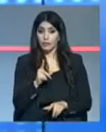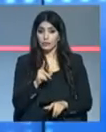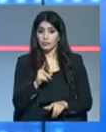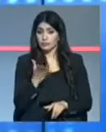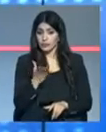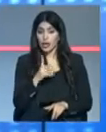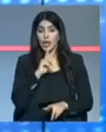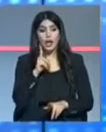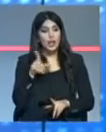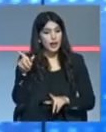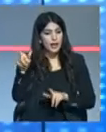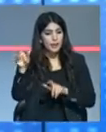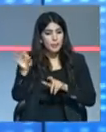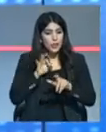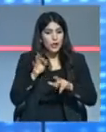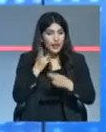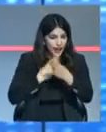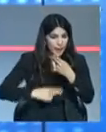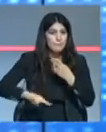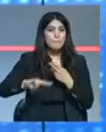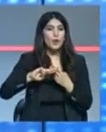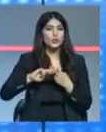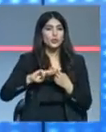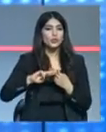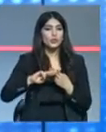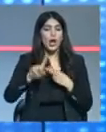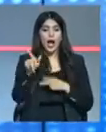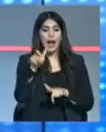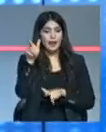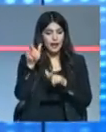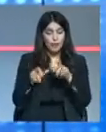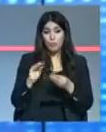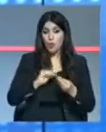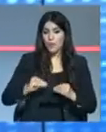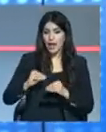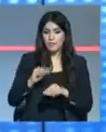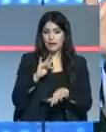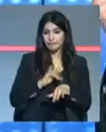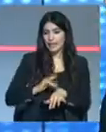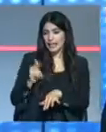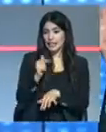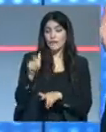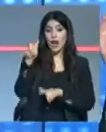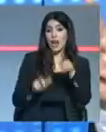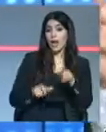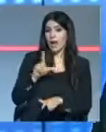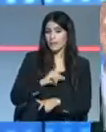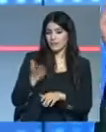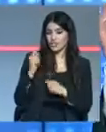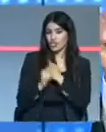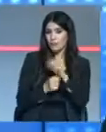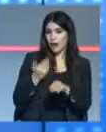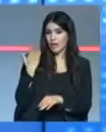اتخذت للفت الانتباه لما تم الانتباه ل ل تجاوزات اللي حصلت في حق الامنيين وال و لفت الانتباه الى ان